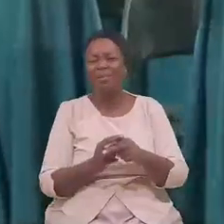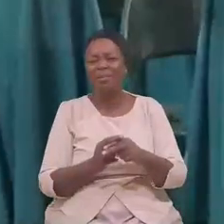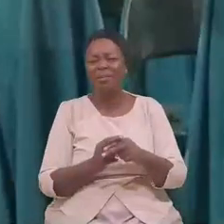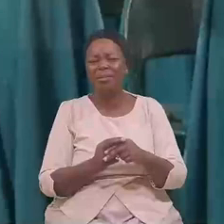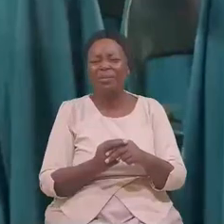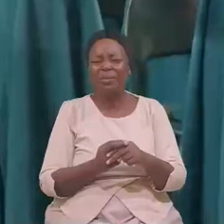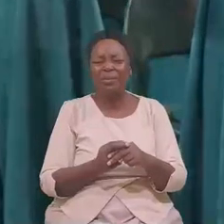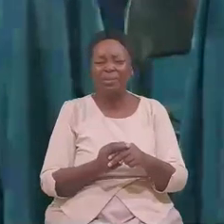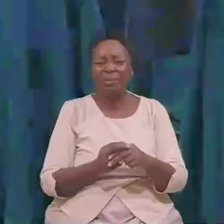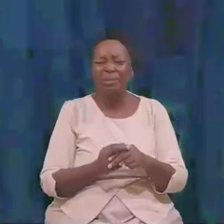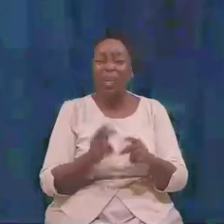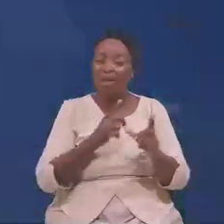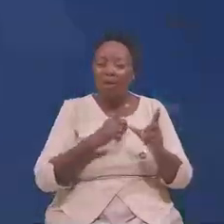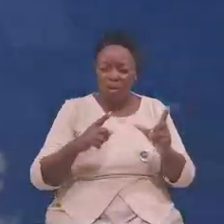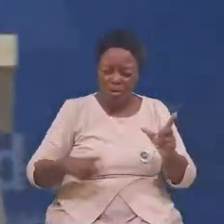Seigneur,